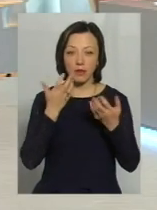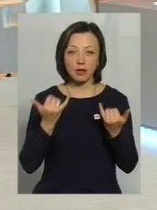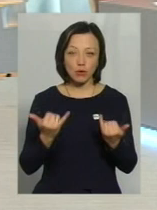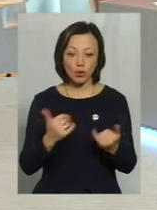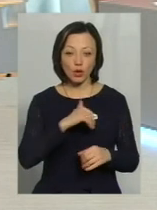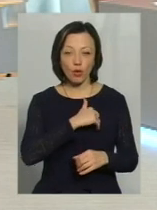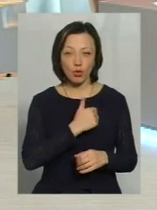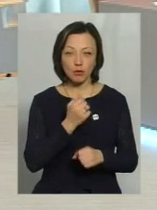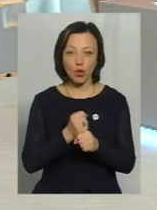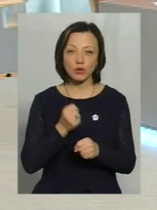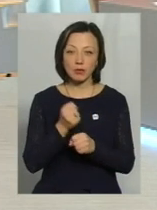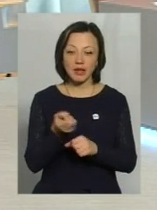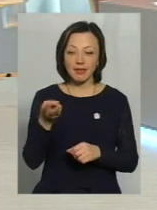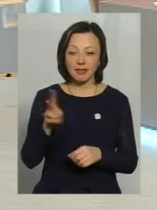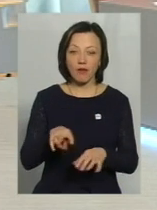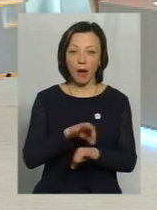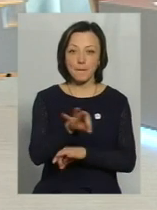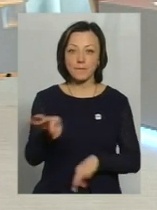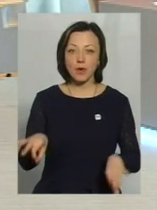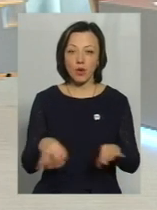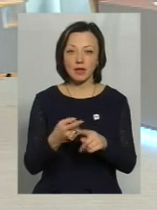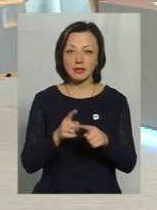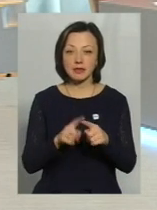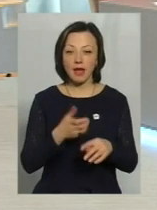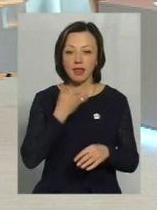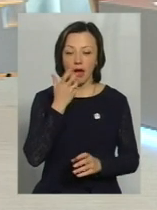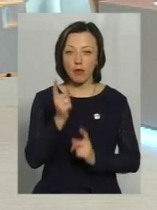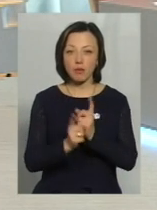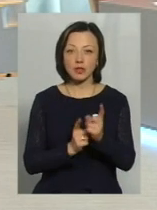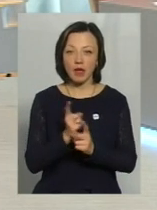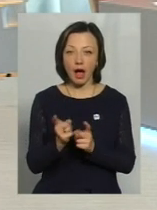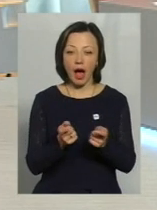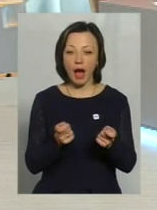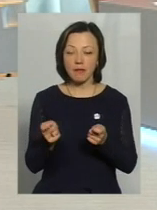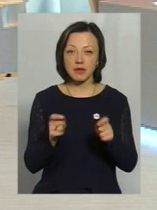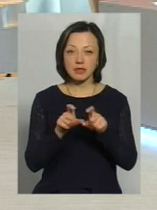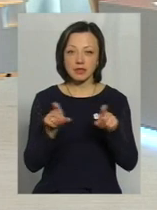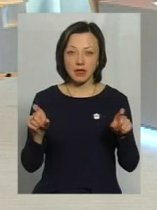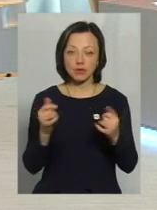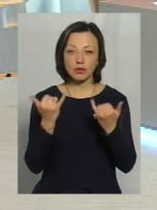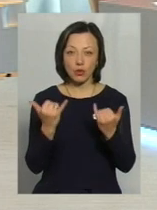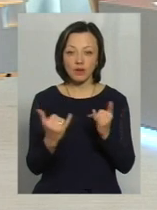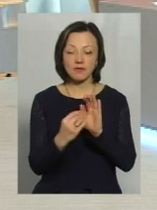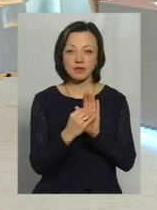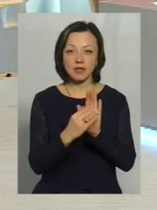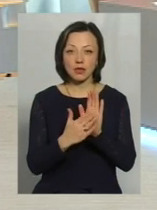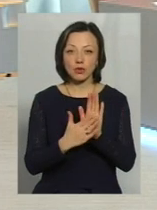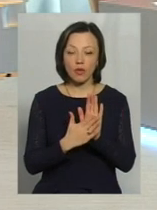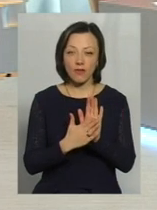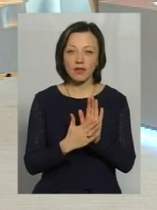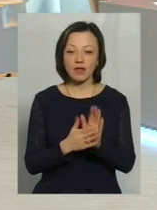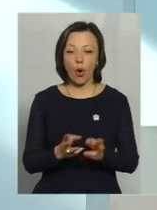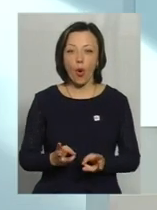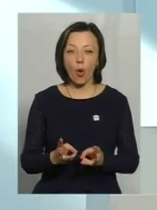сьогодні ми хочемо розробити 2 проекти. Це по термомодернізації адмінздання і сьогодні встановлення модульної